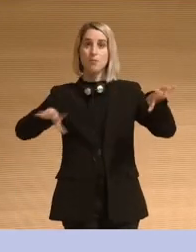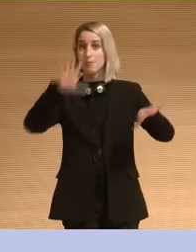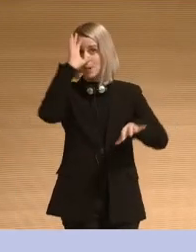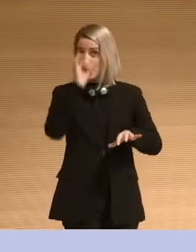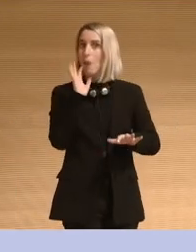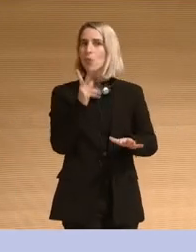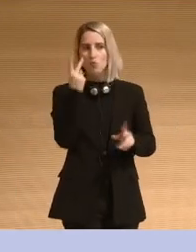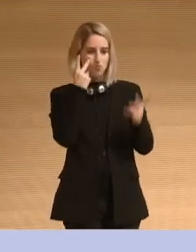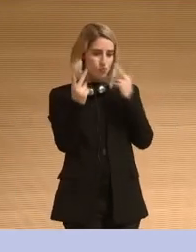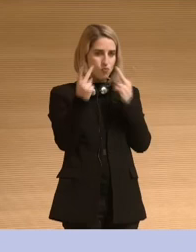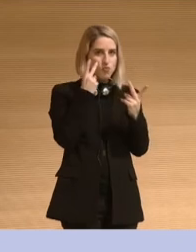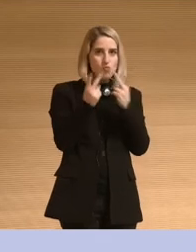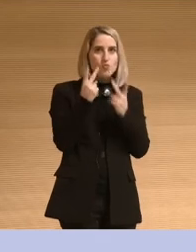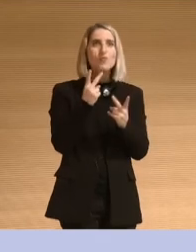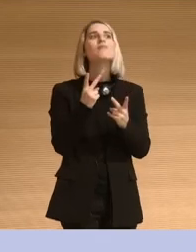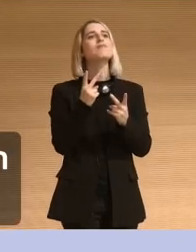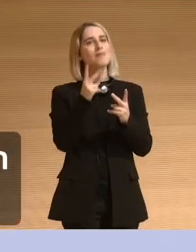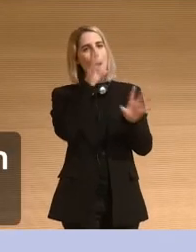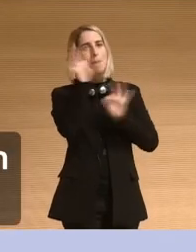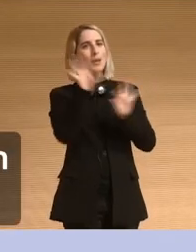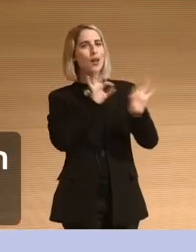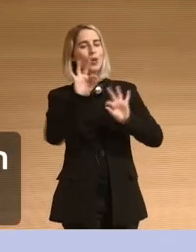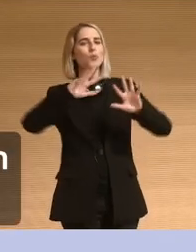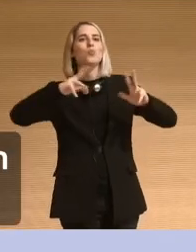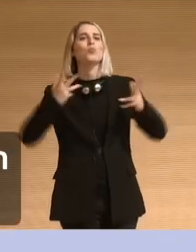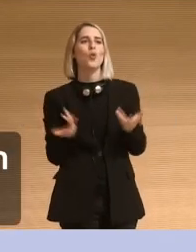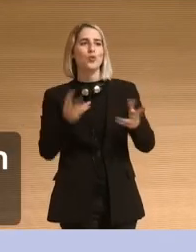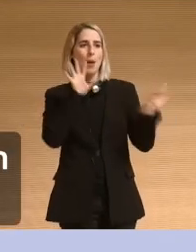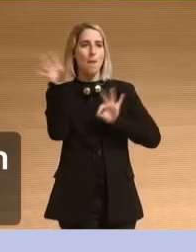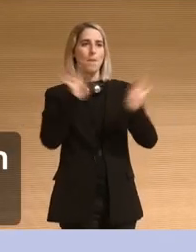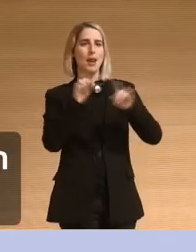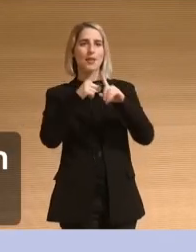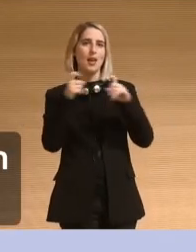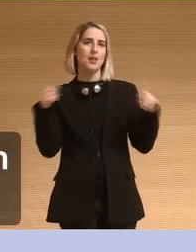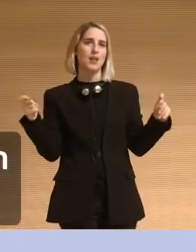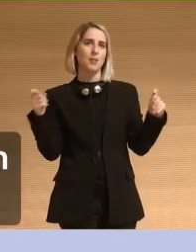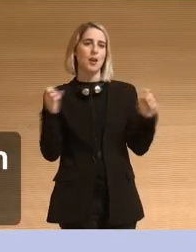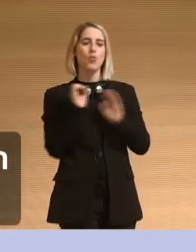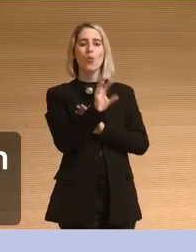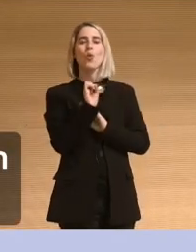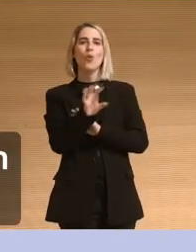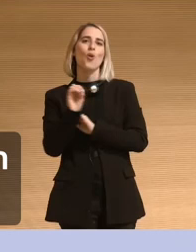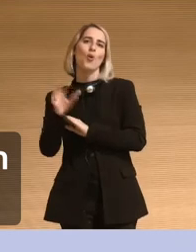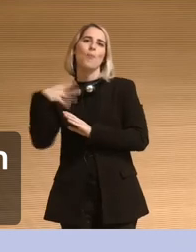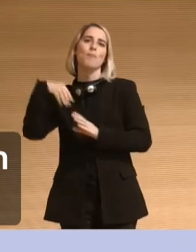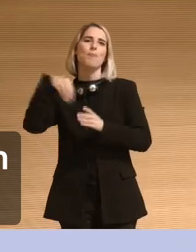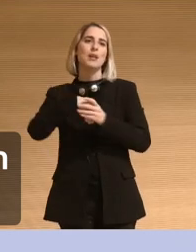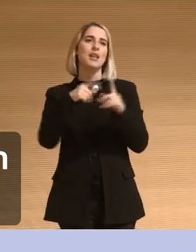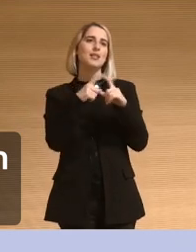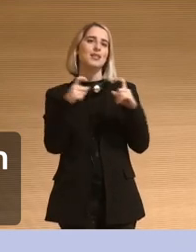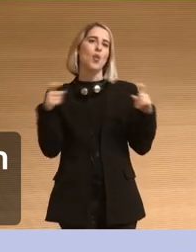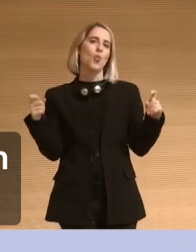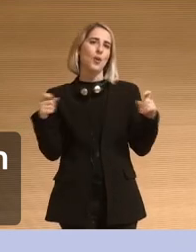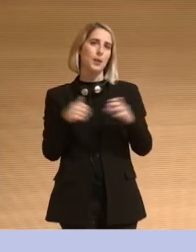να διαγνώσω μέσα από τις δικές της επιλογές πώς επιλέχθηκαν και τα αντικείμενα που δωρήθηκαν στη Εθνική μας Συλλογή μέσα σε αυτό το